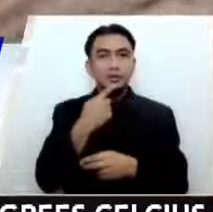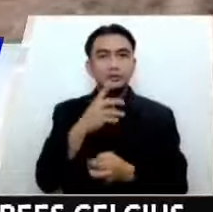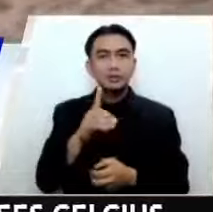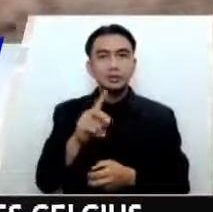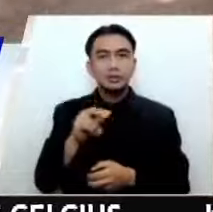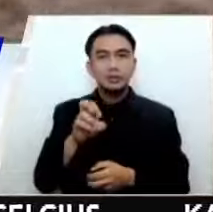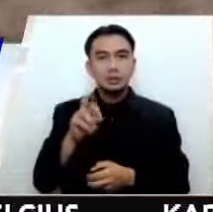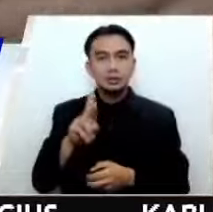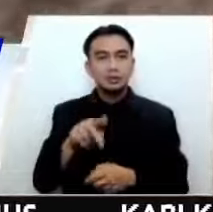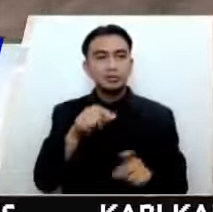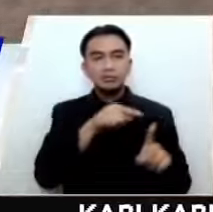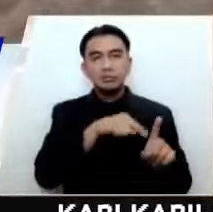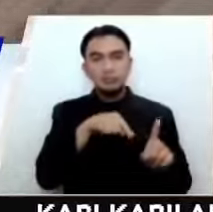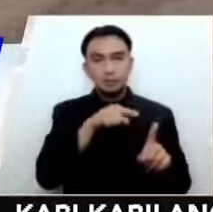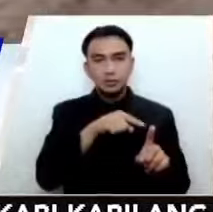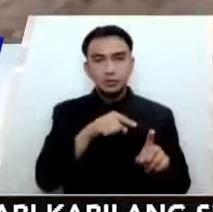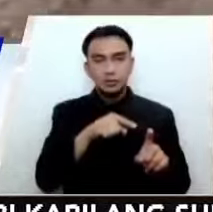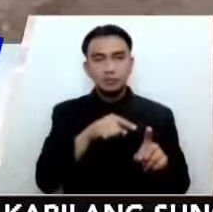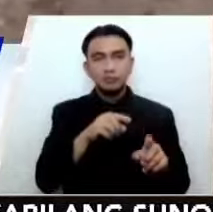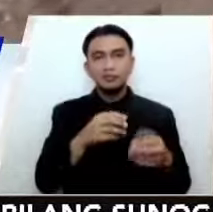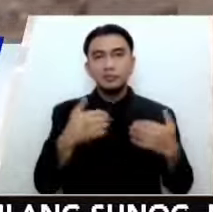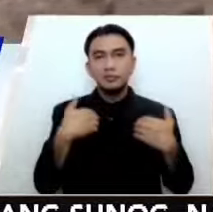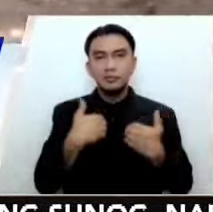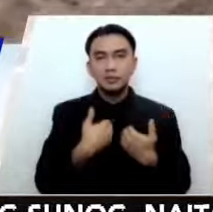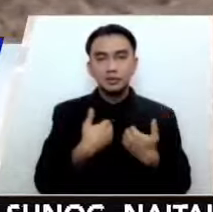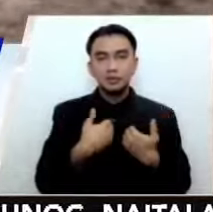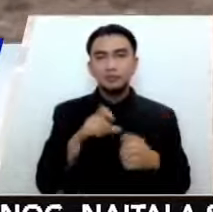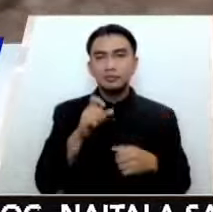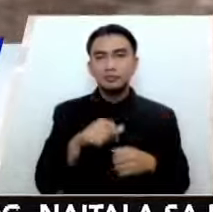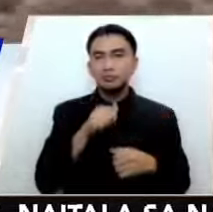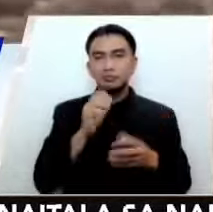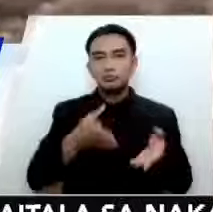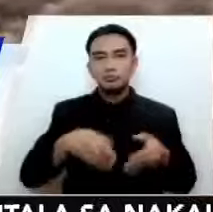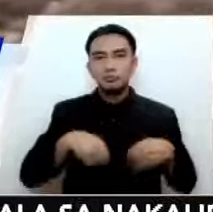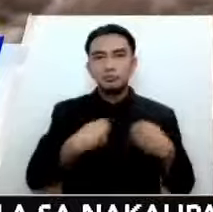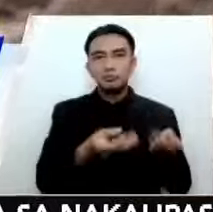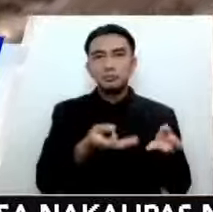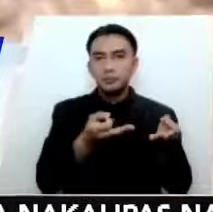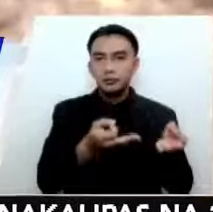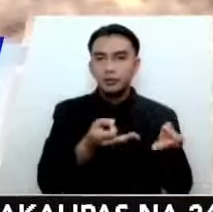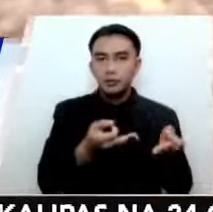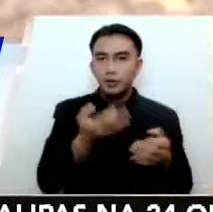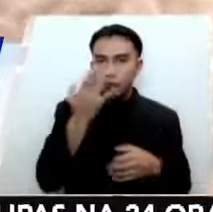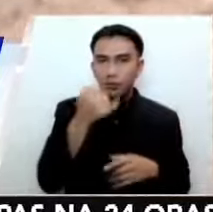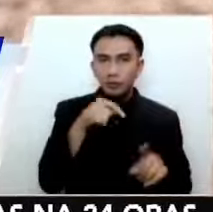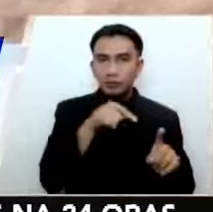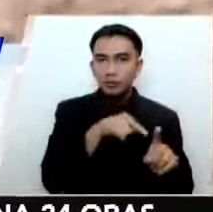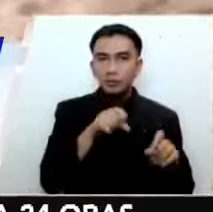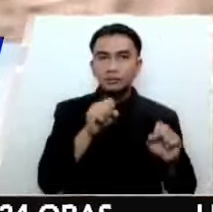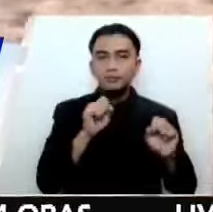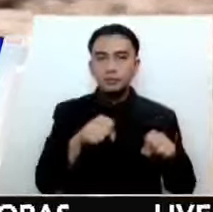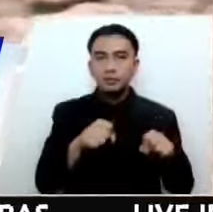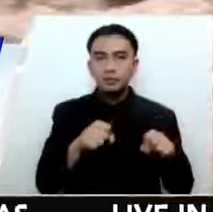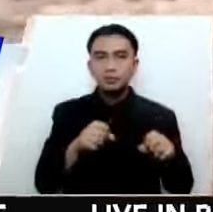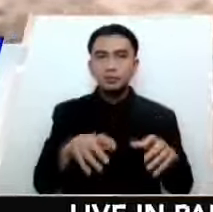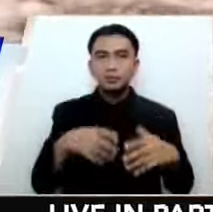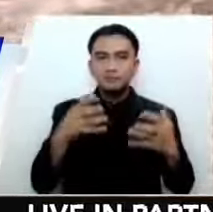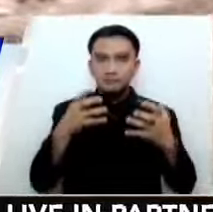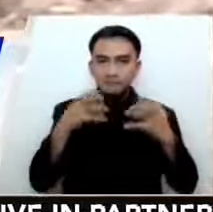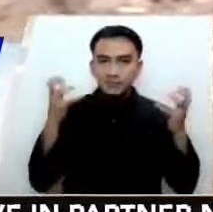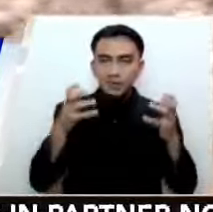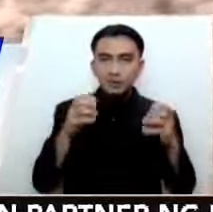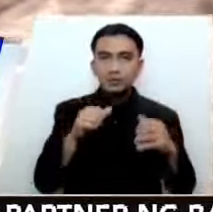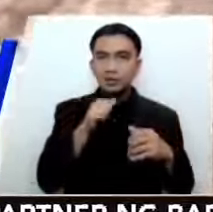ito. Dapat iwasan daw ang pagpapakain sa mga ito. Posible raw itong maging agresibo kapag bibinigyan o basta na